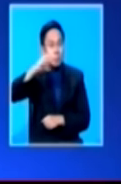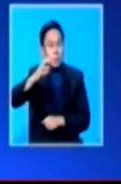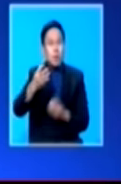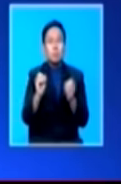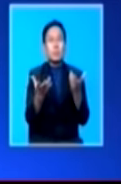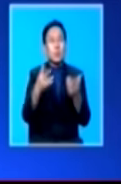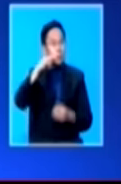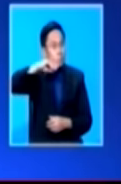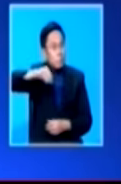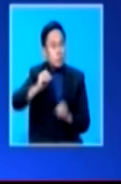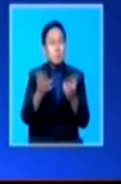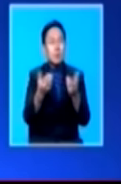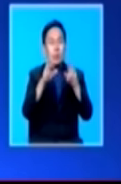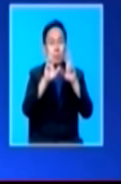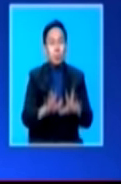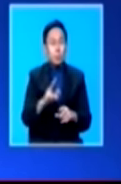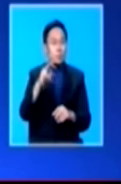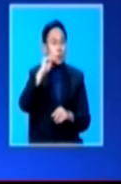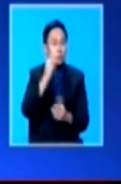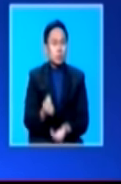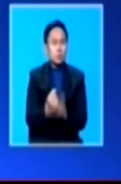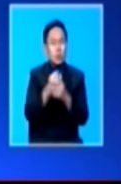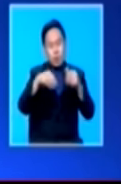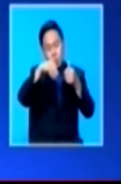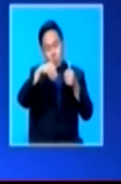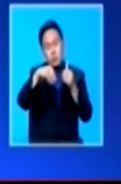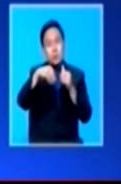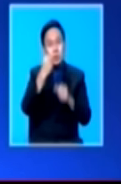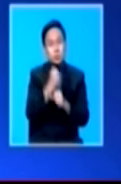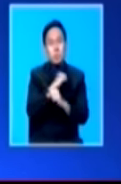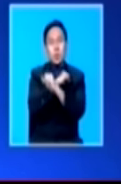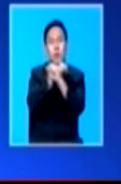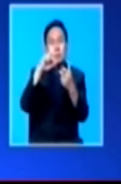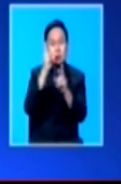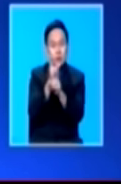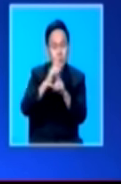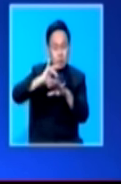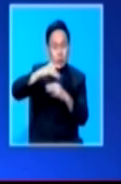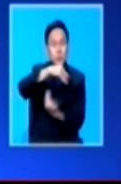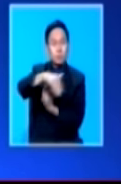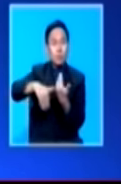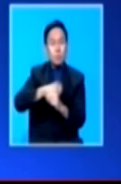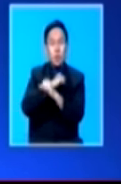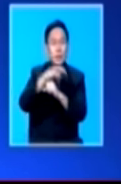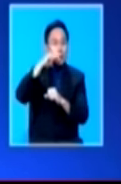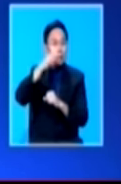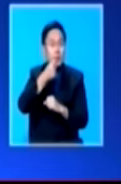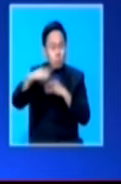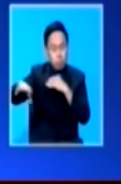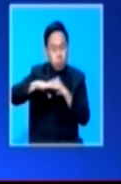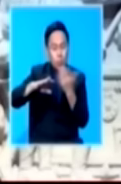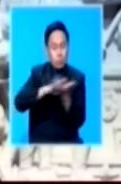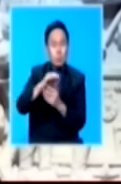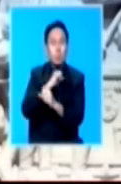ครับแล้วก็ระบบน้ำที่จะต้องส่งลงมาให้ออกไปทะเลนะครับ ผักดันน้ำเค็มเนี่ยมันก็น้อยลงไปไม่ถึงเพราะมันดูดหมด